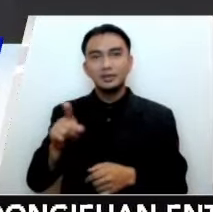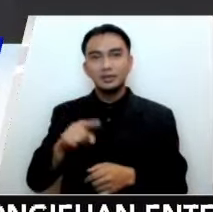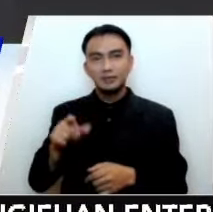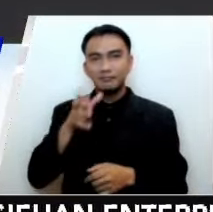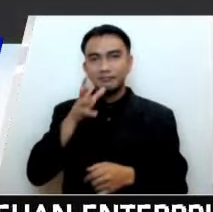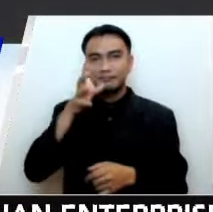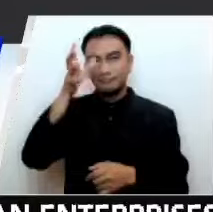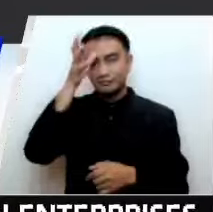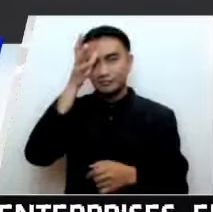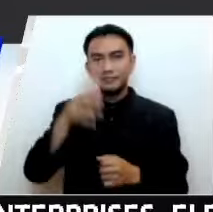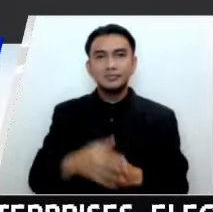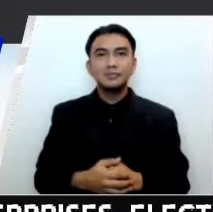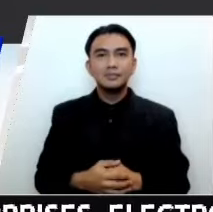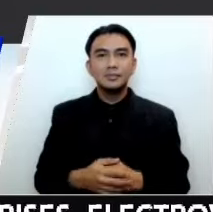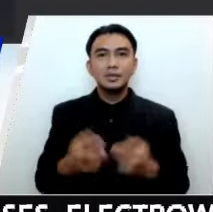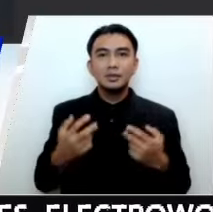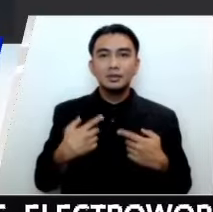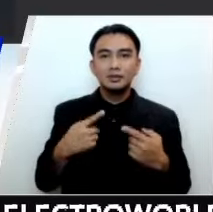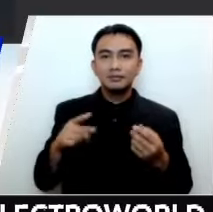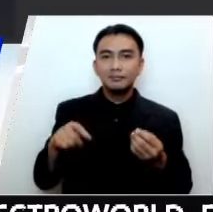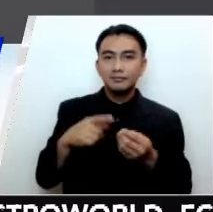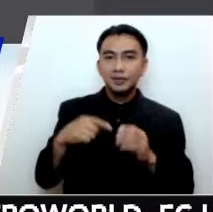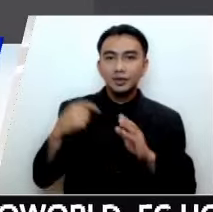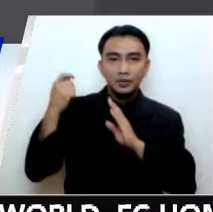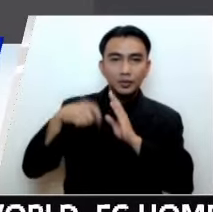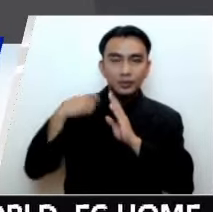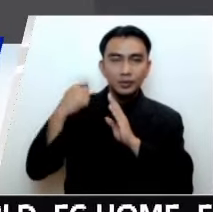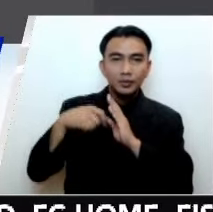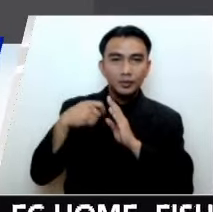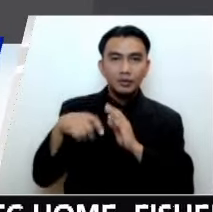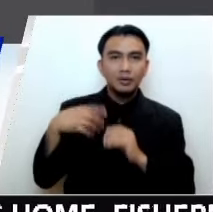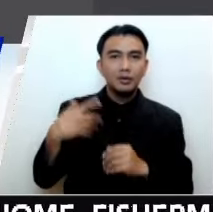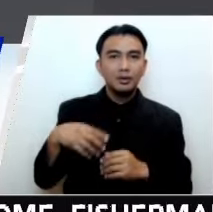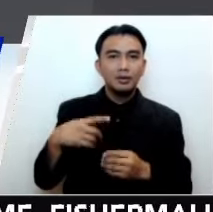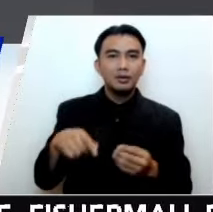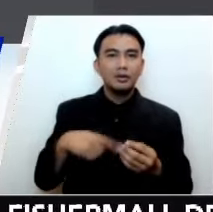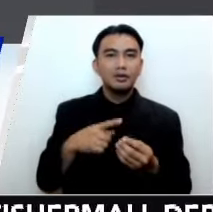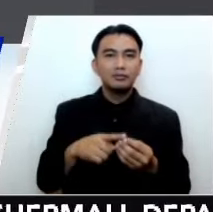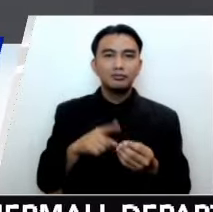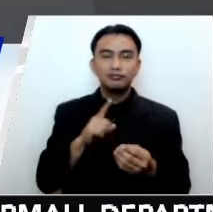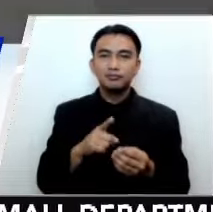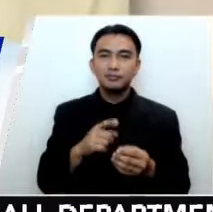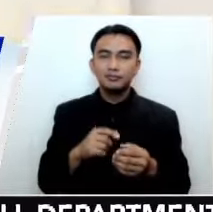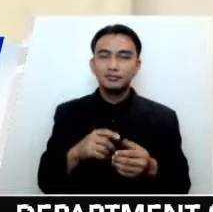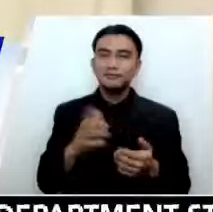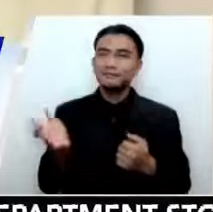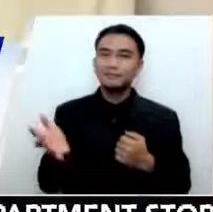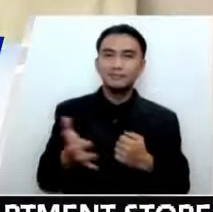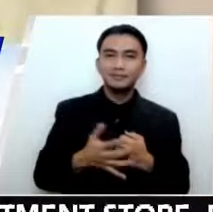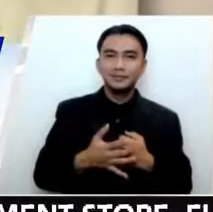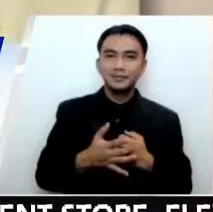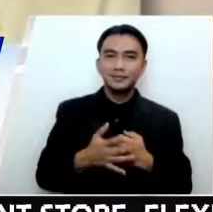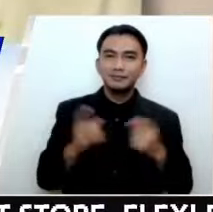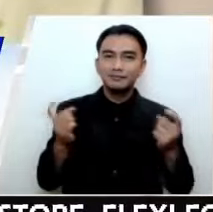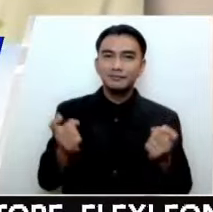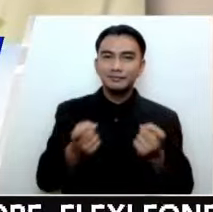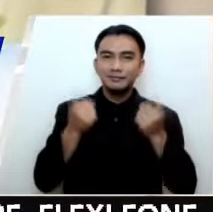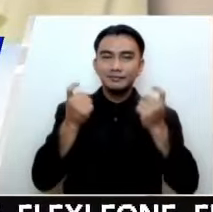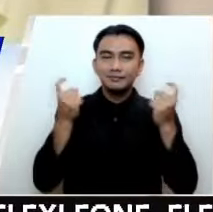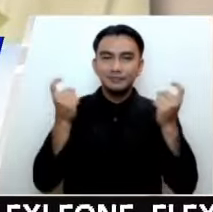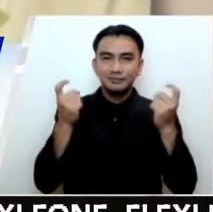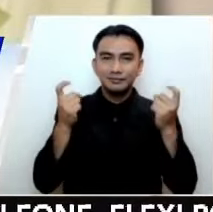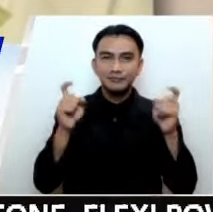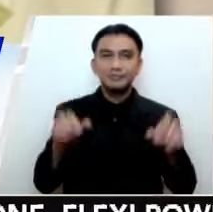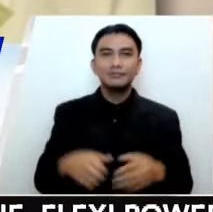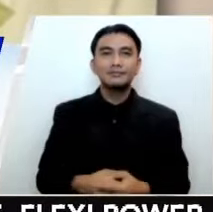ilan pang kuha ng video creator na si Tin Villanueva sa intimate celebration. Kasabay ng renewal of vows ang